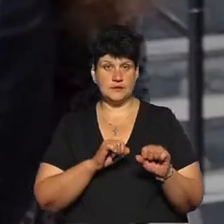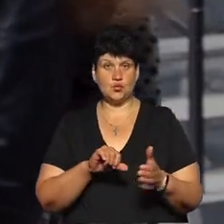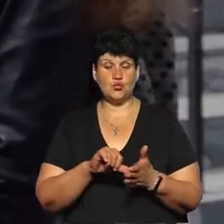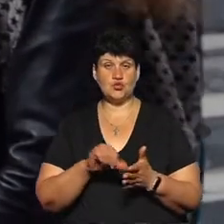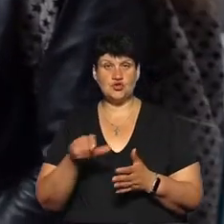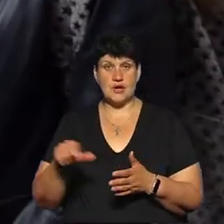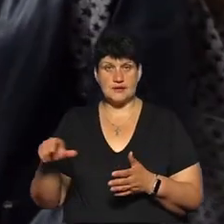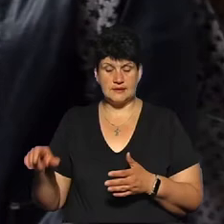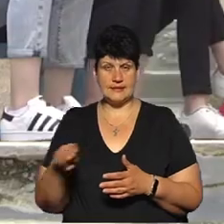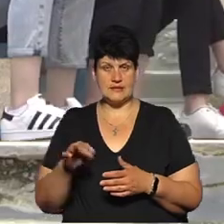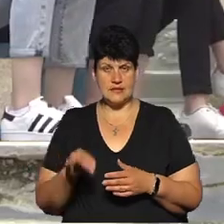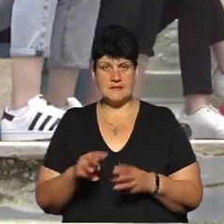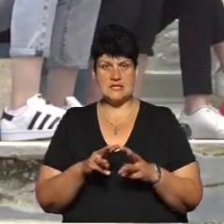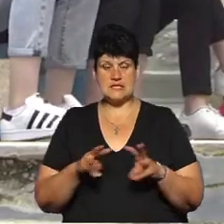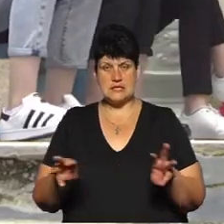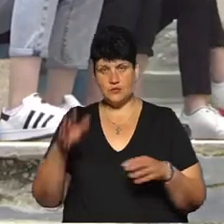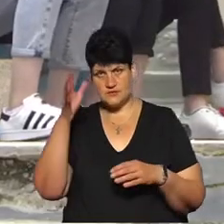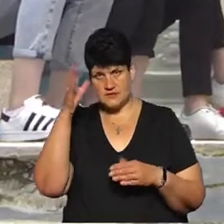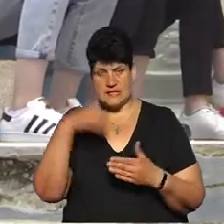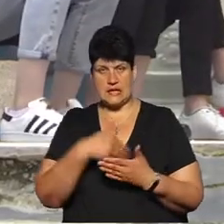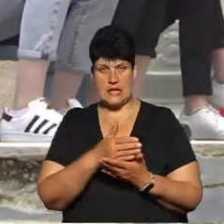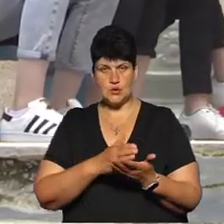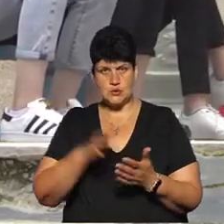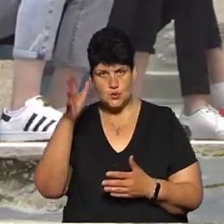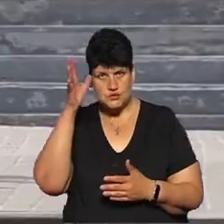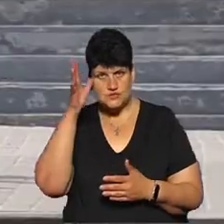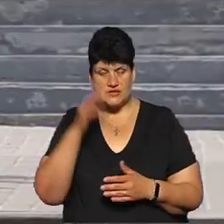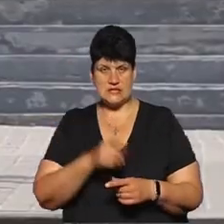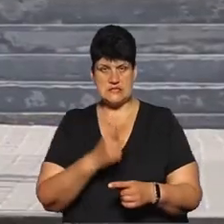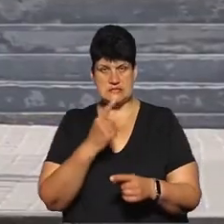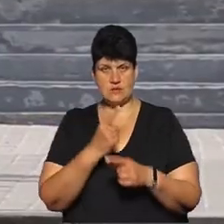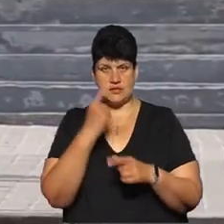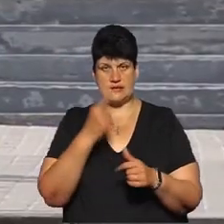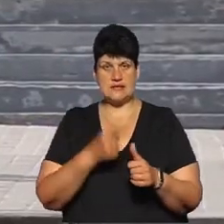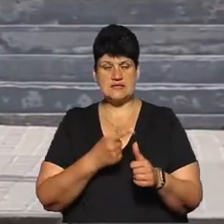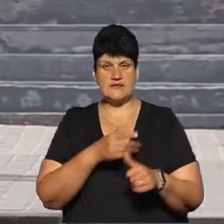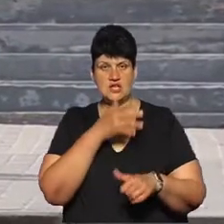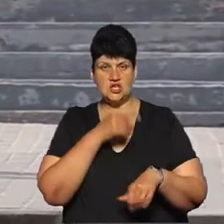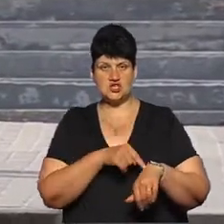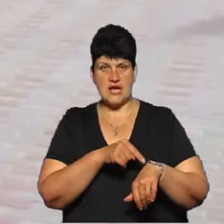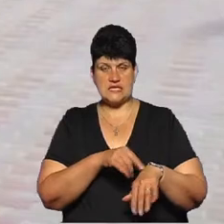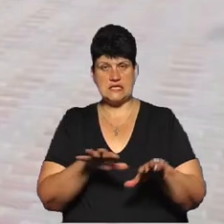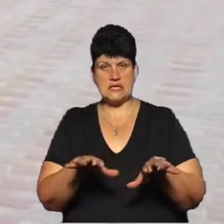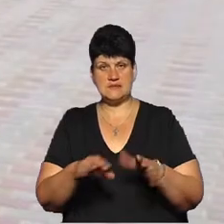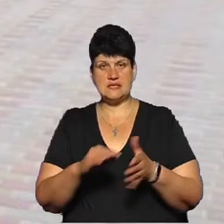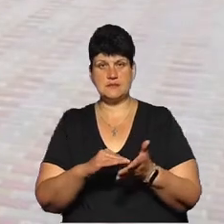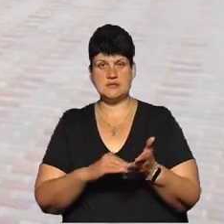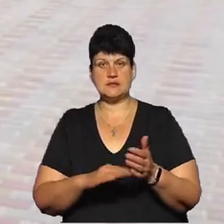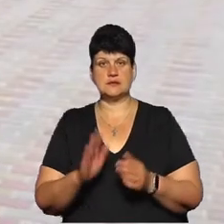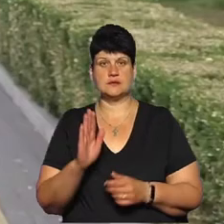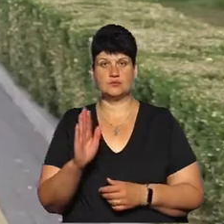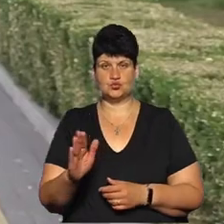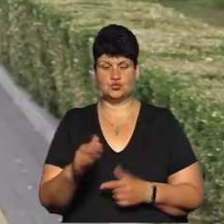тесту Міністерство освіти та Центр якості оцінювання освіти заборонили називати час і місце, де писатимуть